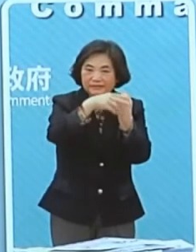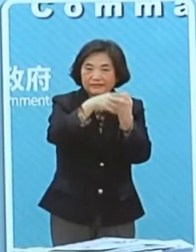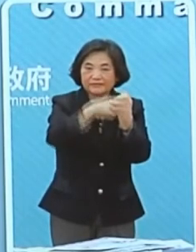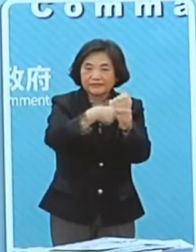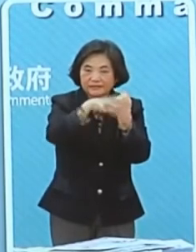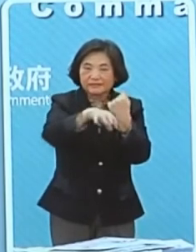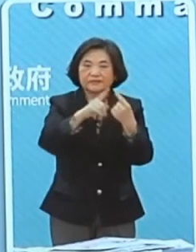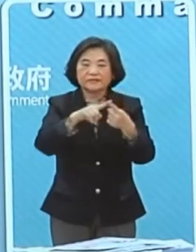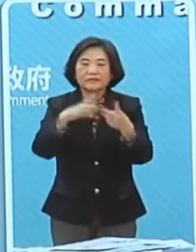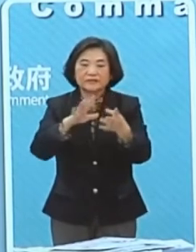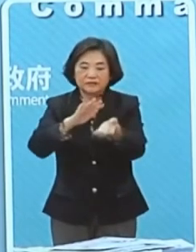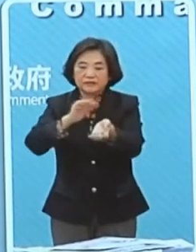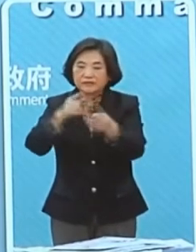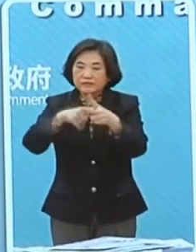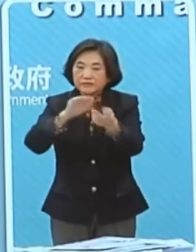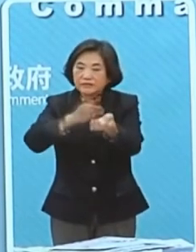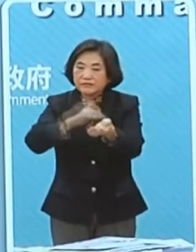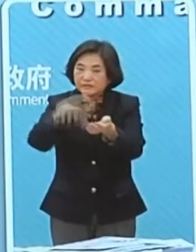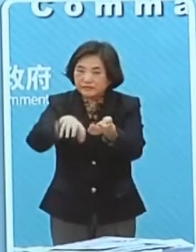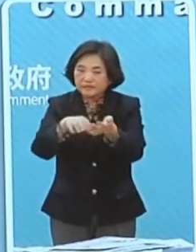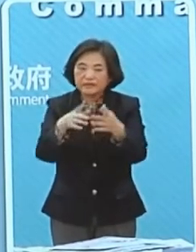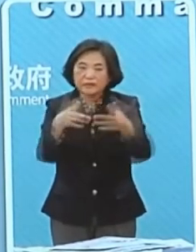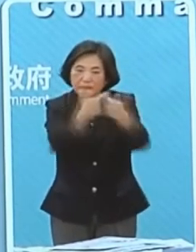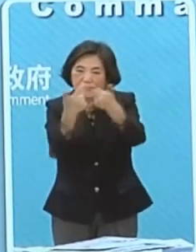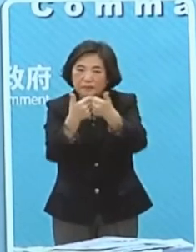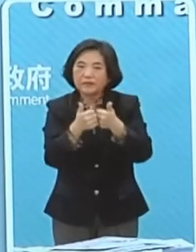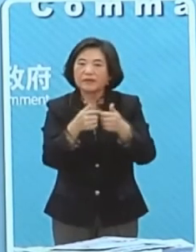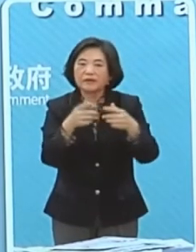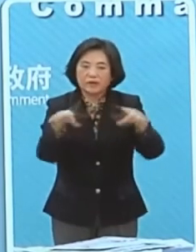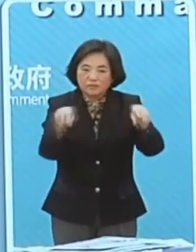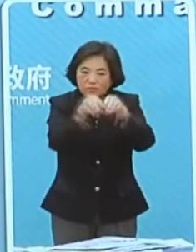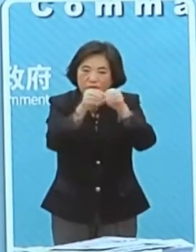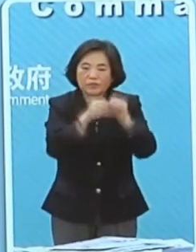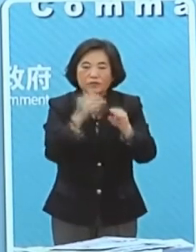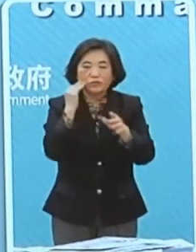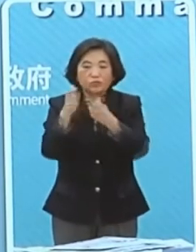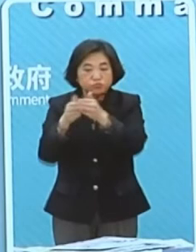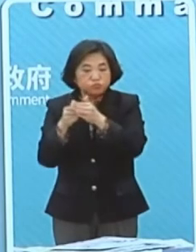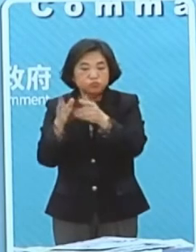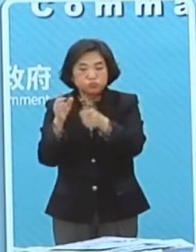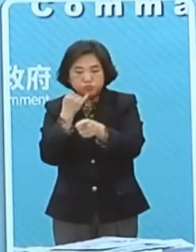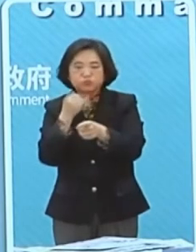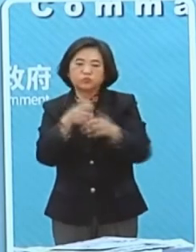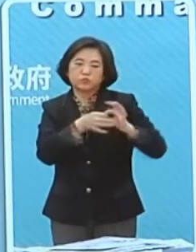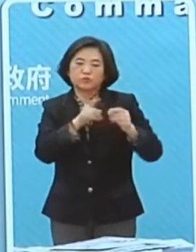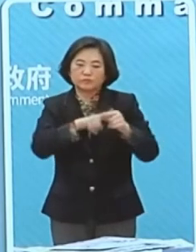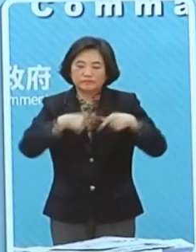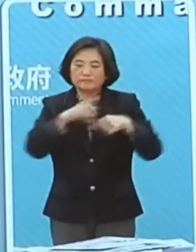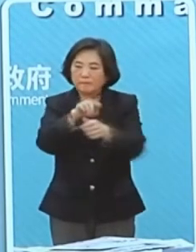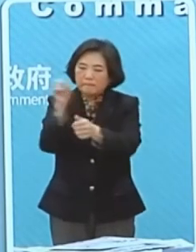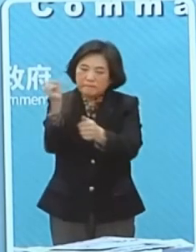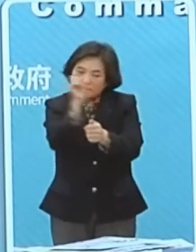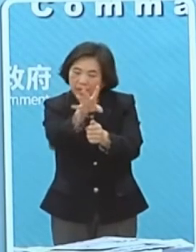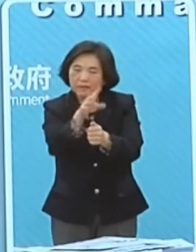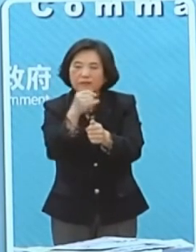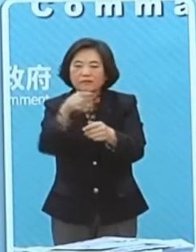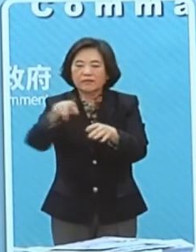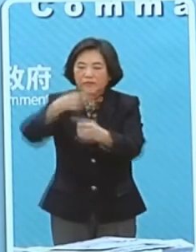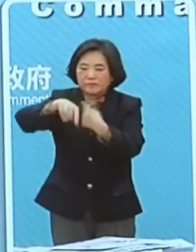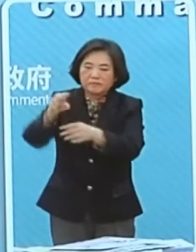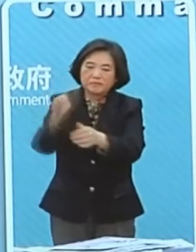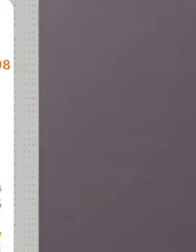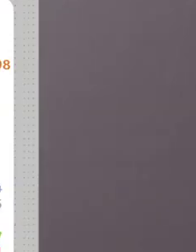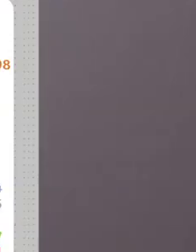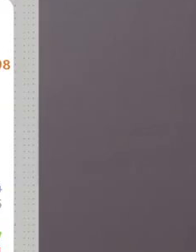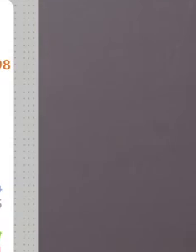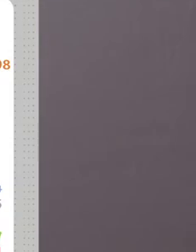责任诊所都已经做好配对，所以只要有需求的民众都可以跟我们关怀中心说，我们就会帮你转介到你需要的诊